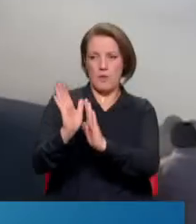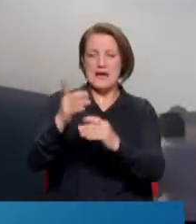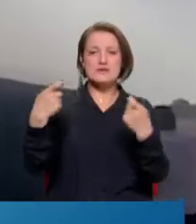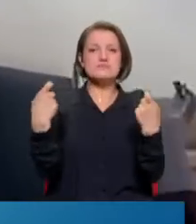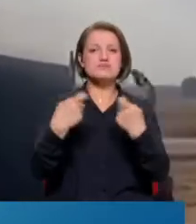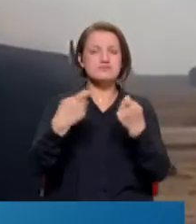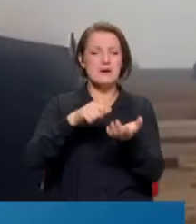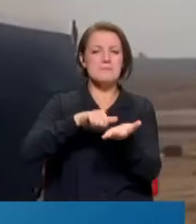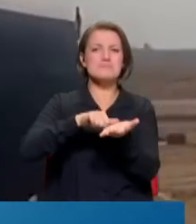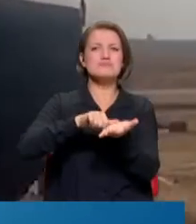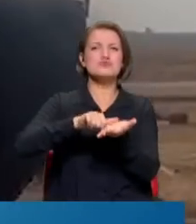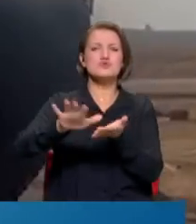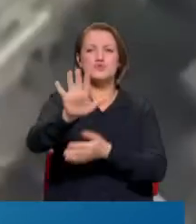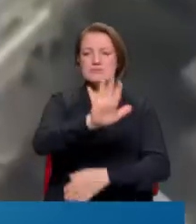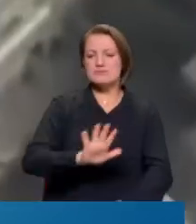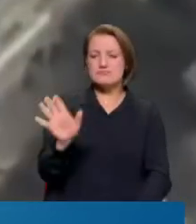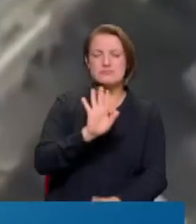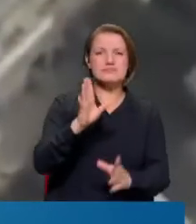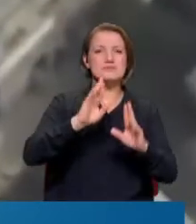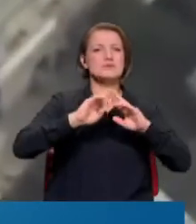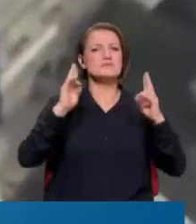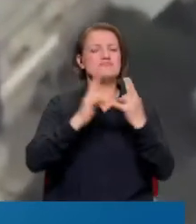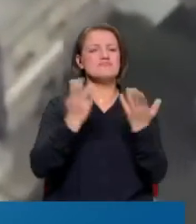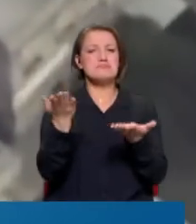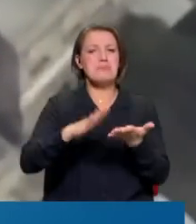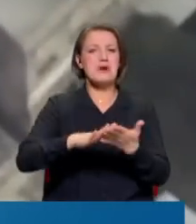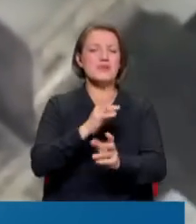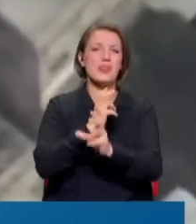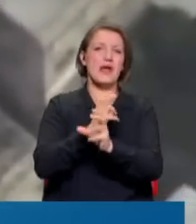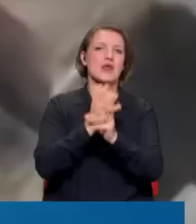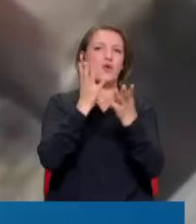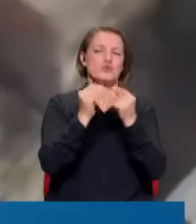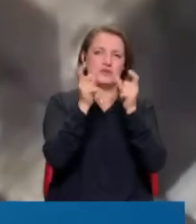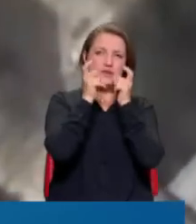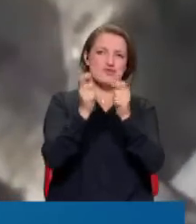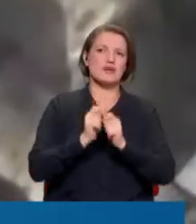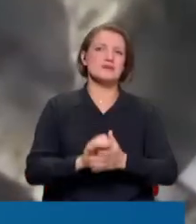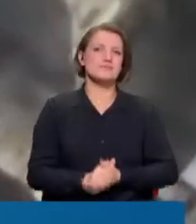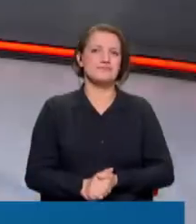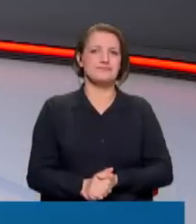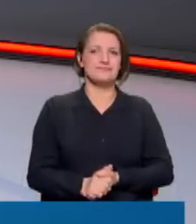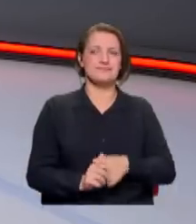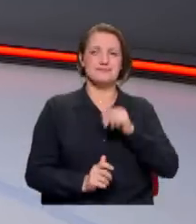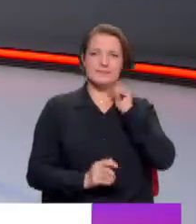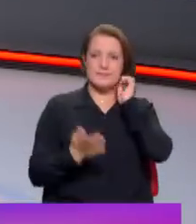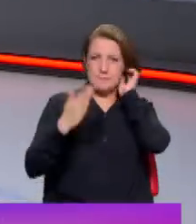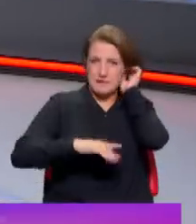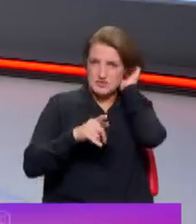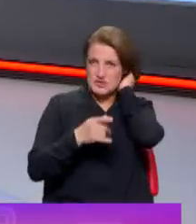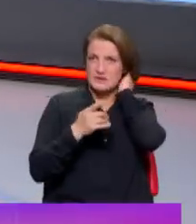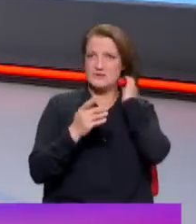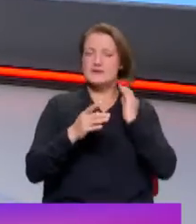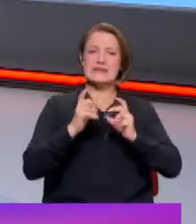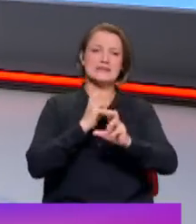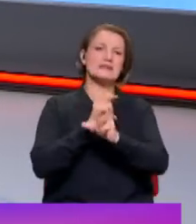çatışmaların tüm coğrafyayı etkileyeceğine küresel istikrar ve barışı da tehdit edeceğine dikkat çekti barışı Tabii